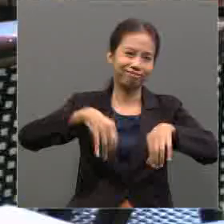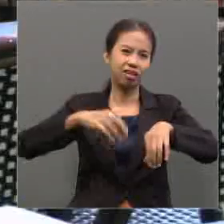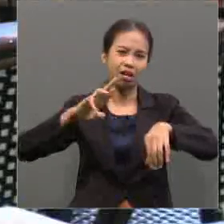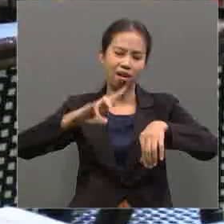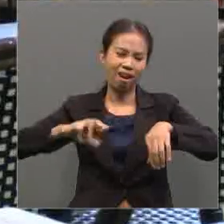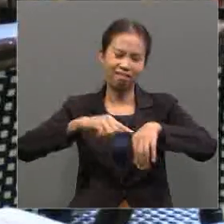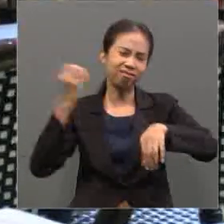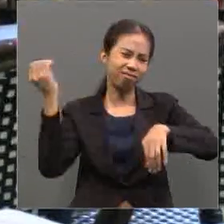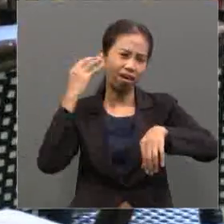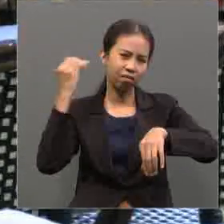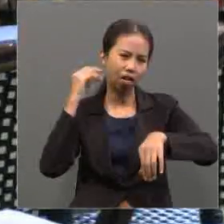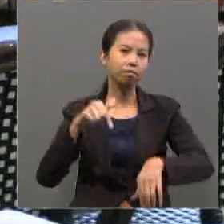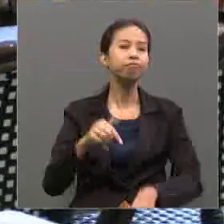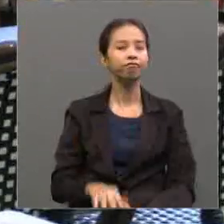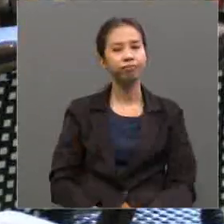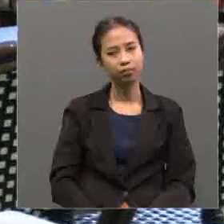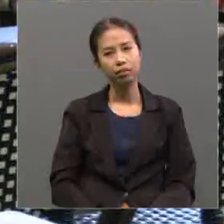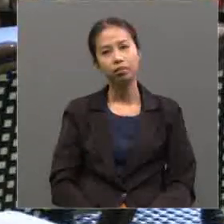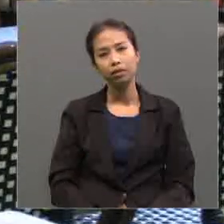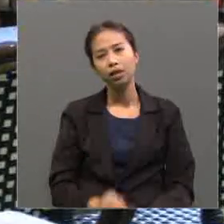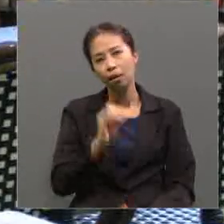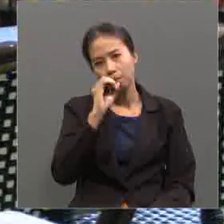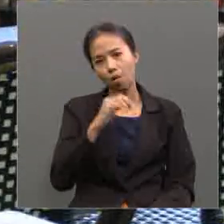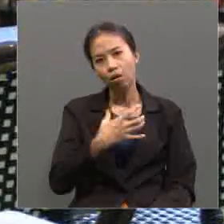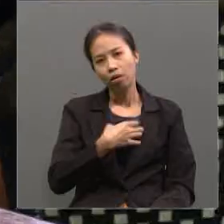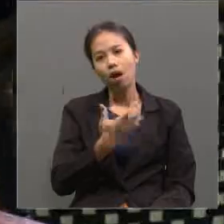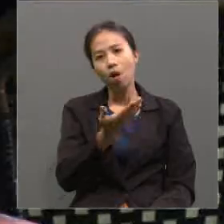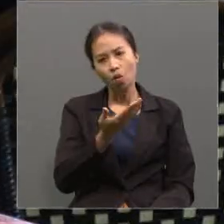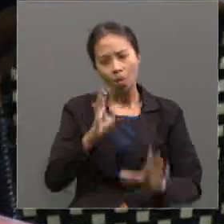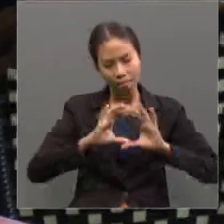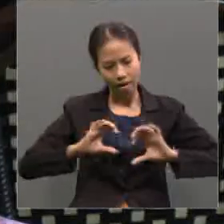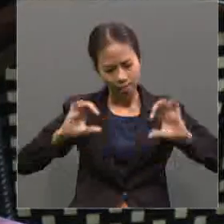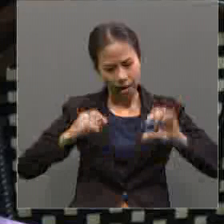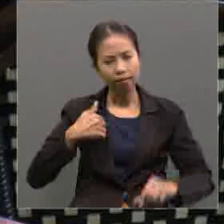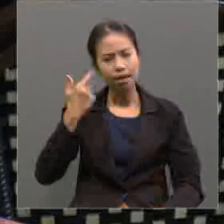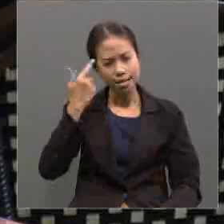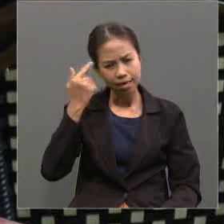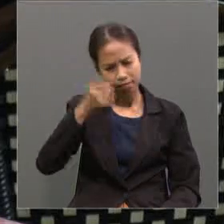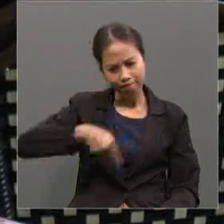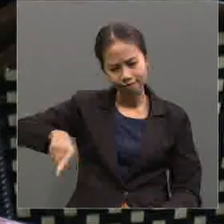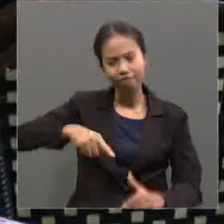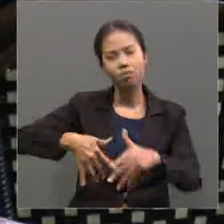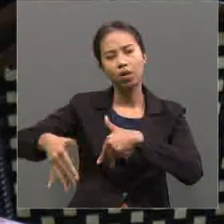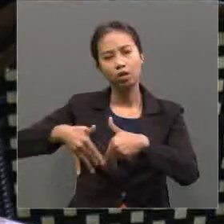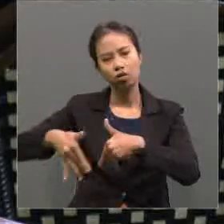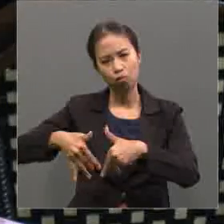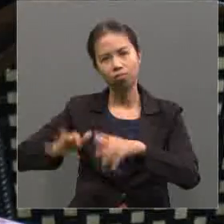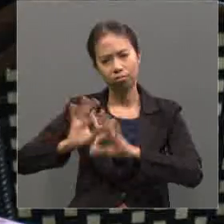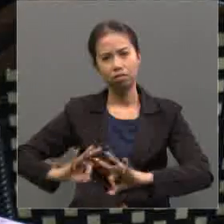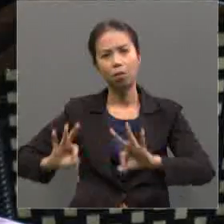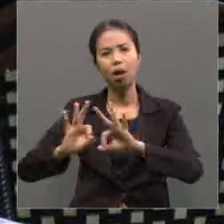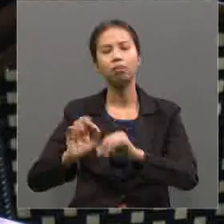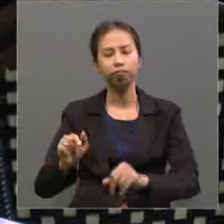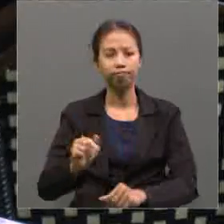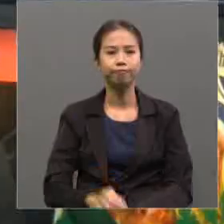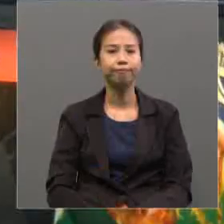การเพราะฉะนั้นก็มีเสียงสะท้อนนะคะก็บอกว่าอย่าให้ภาครัฐคำนึงถึงความปลอดภัยของประชาชนเป็นสำคัญค่ะไปฟังเสียงสะท้อนกัน